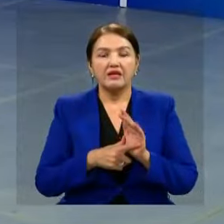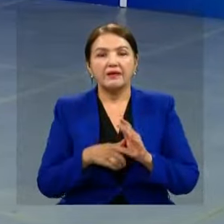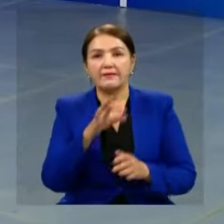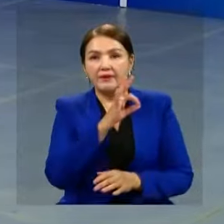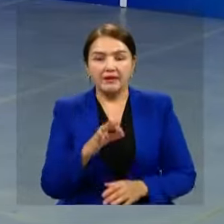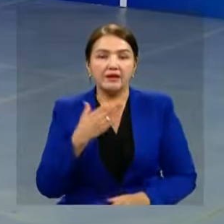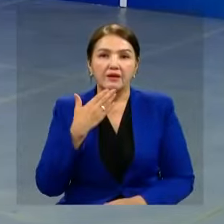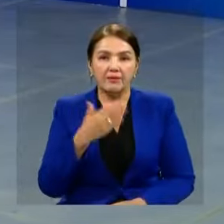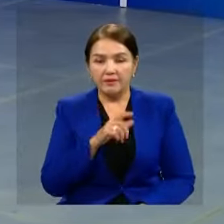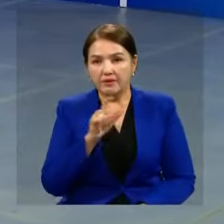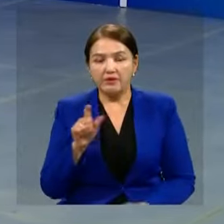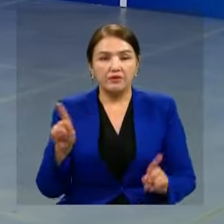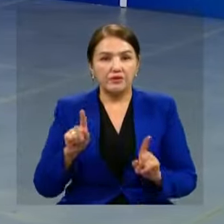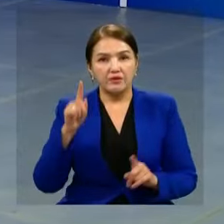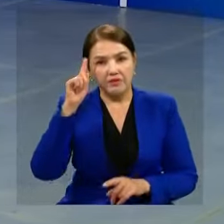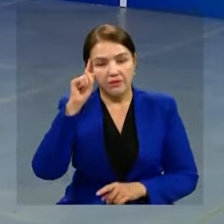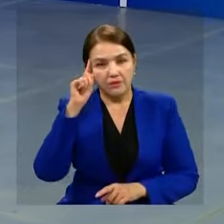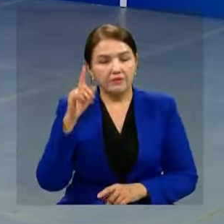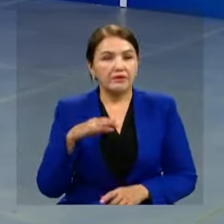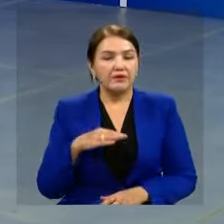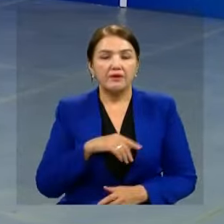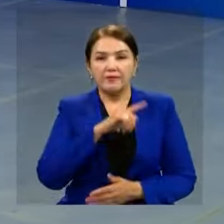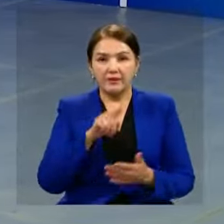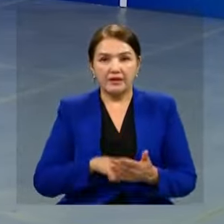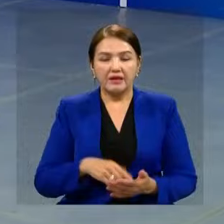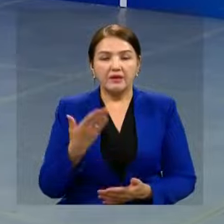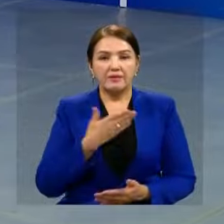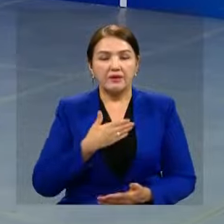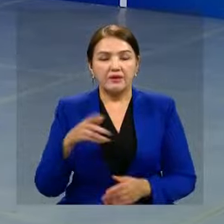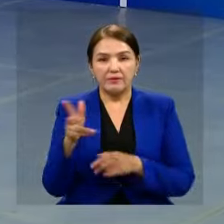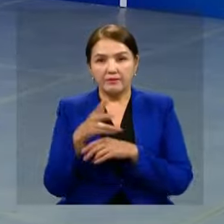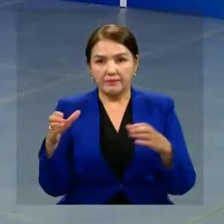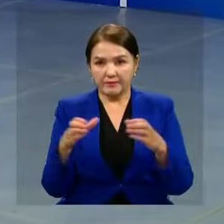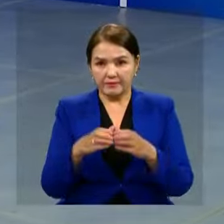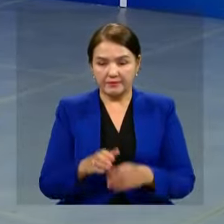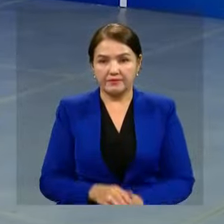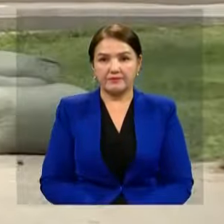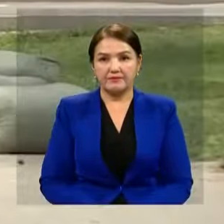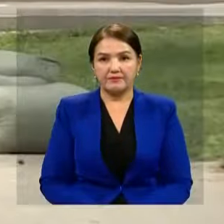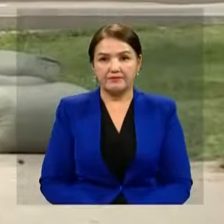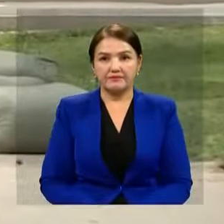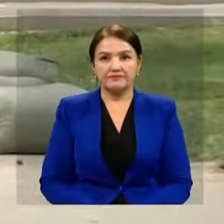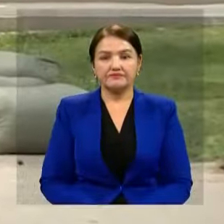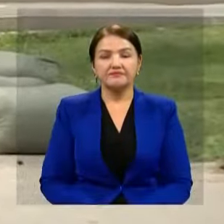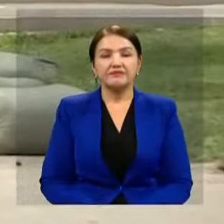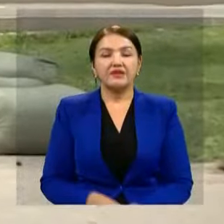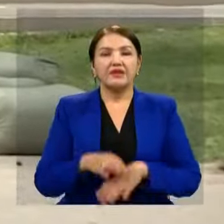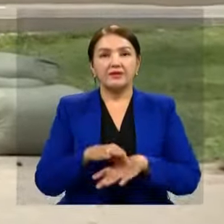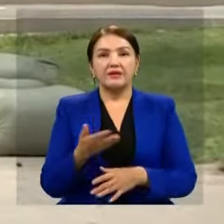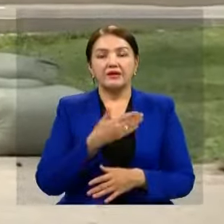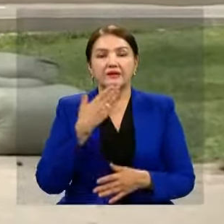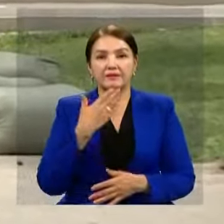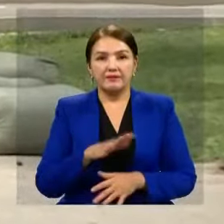27% опрошенных. Что думает по этому вопросу актюбинцы, узнавала наша съемочная группа. В ходе нашего